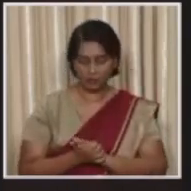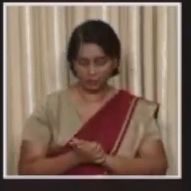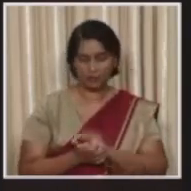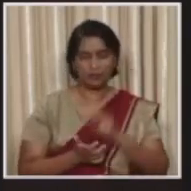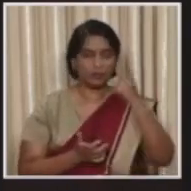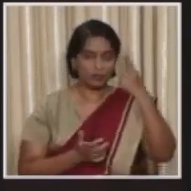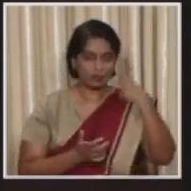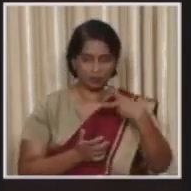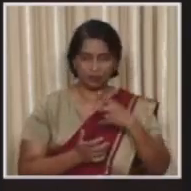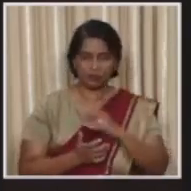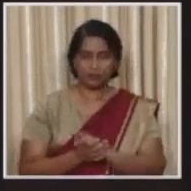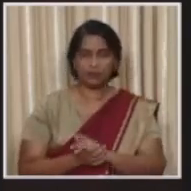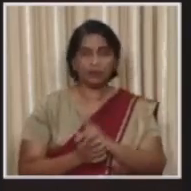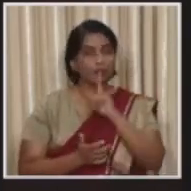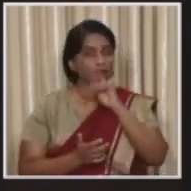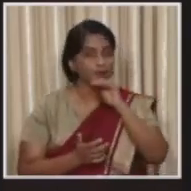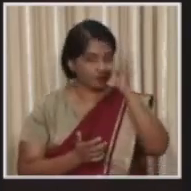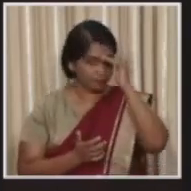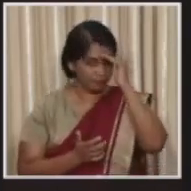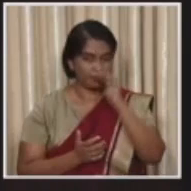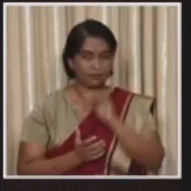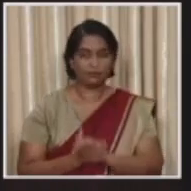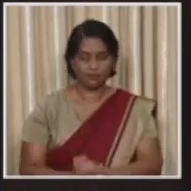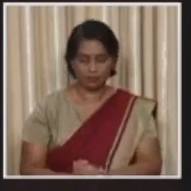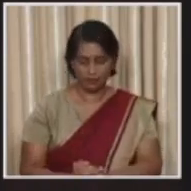නියෝජ්‍ය කතානායකතුමනි,